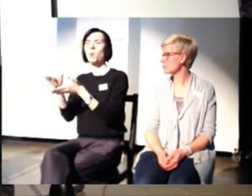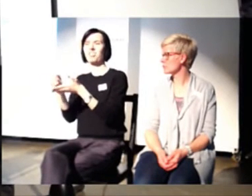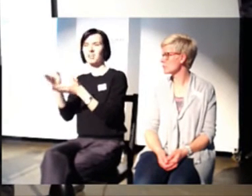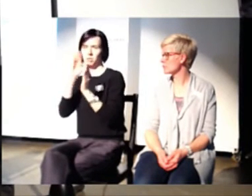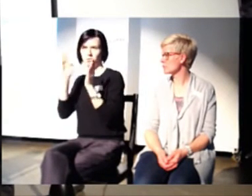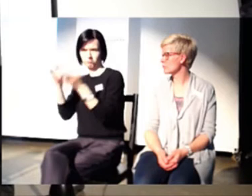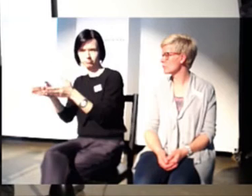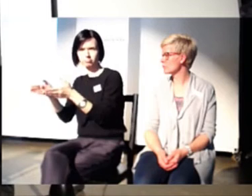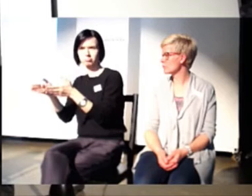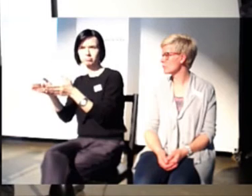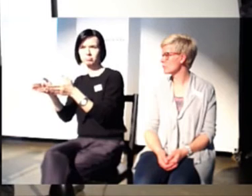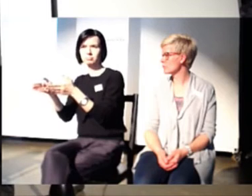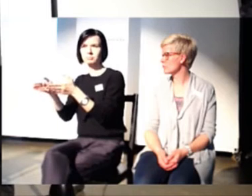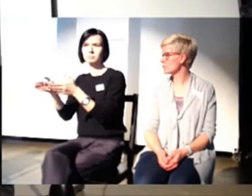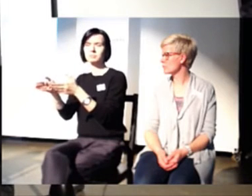Tarjotaan myös